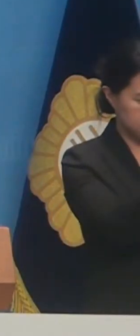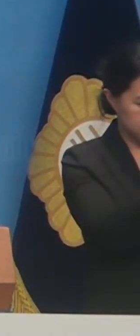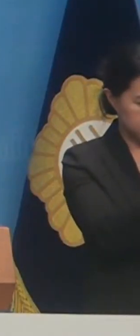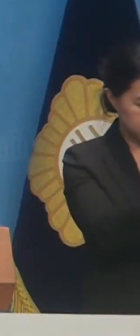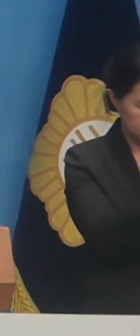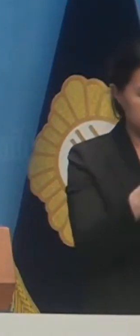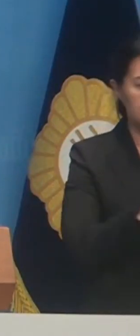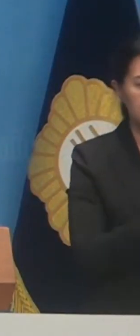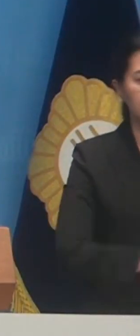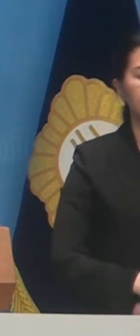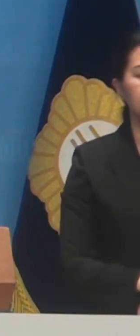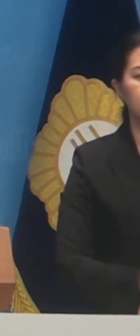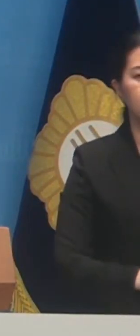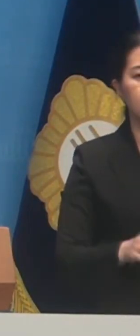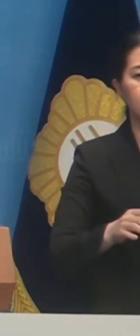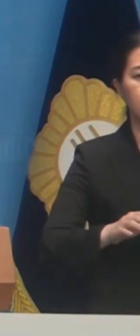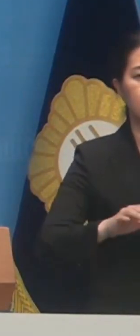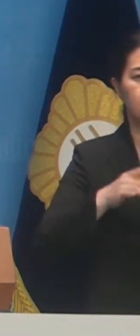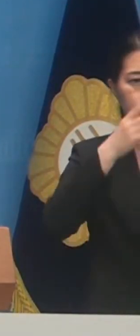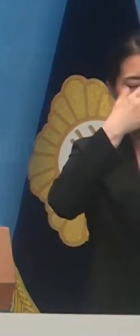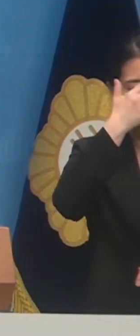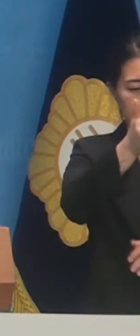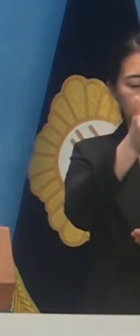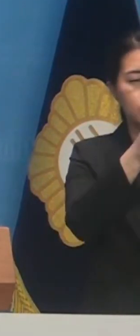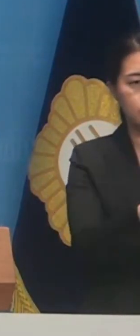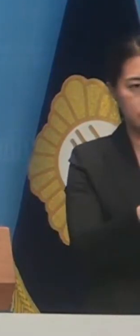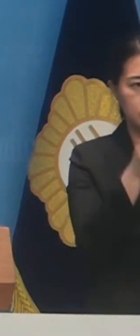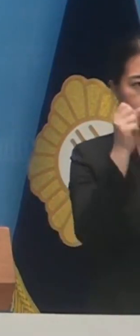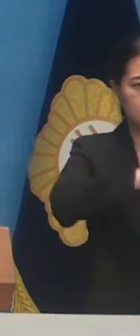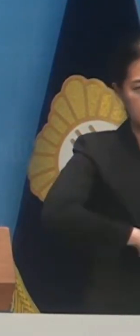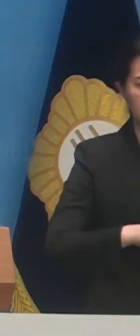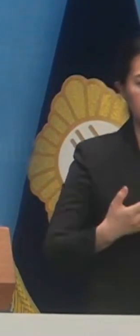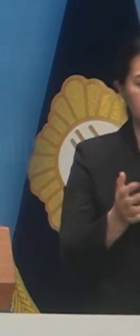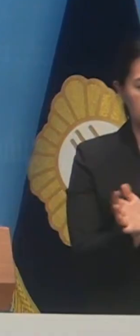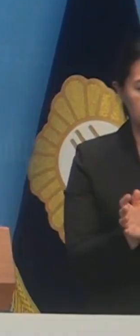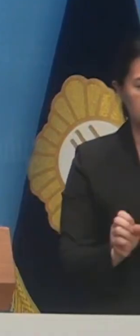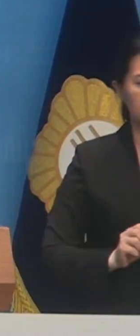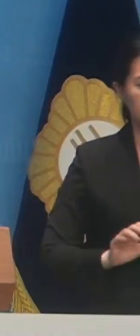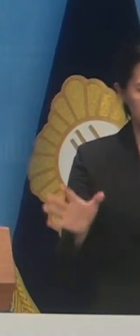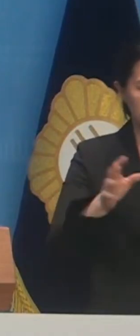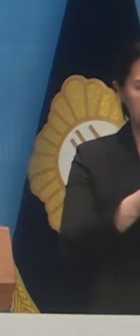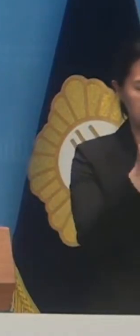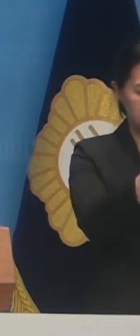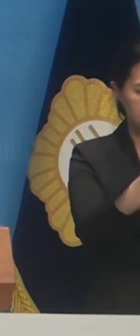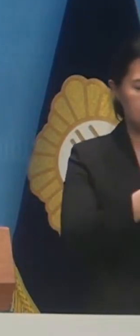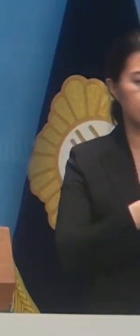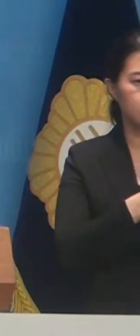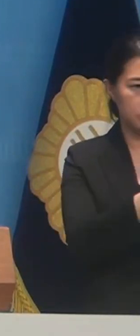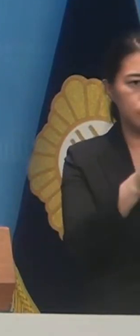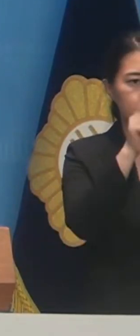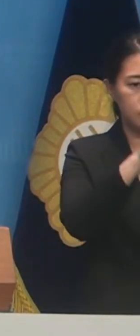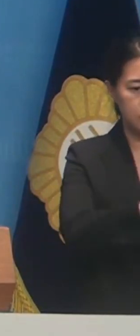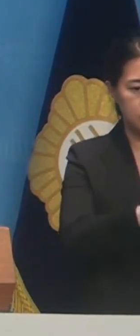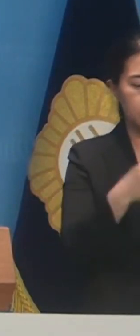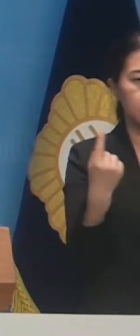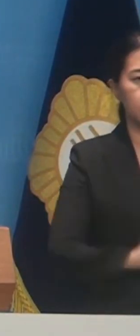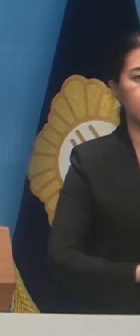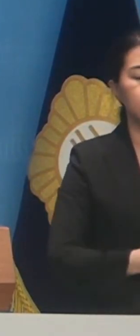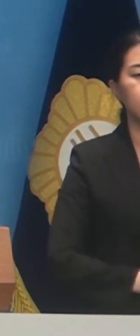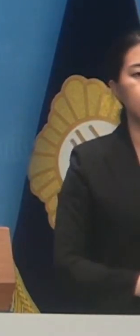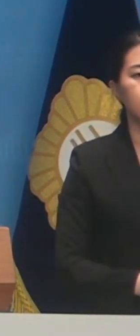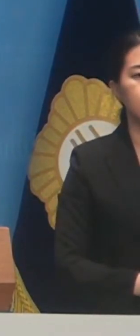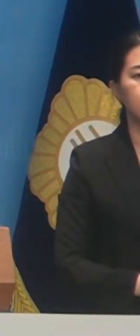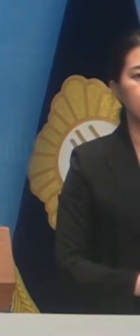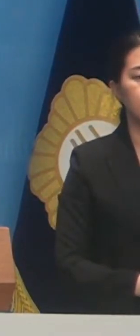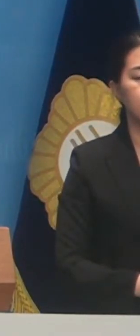통해 위헌정당 국민의힘에 대한 정당 해산 심판 청구를 촉구하기 위하여 이 자리에 섰습니다.